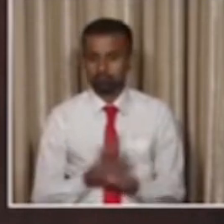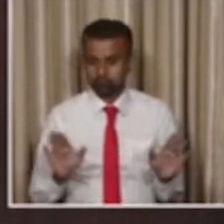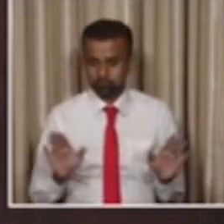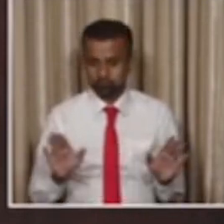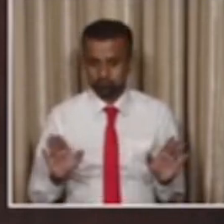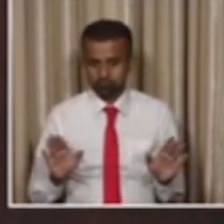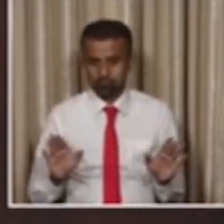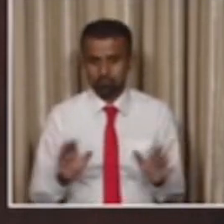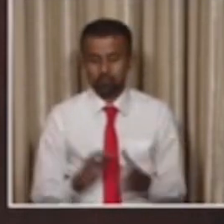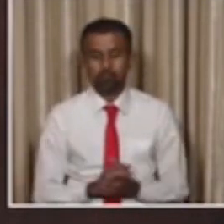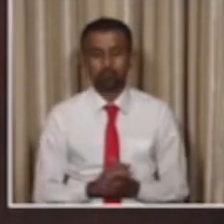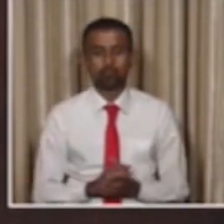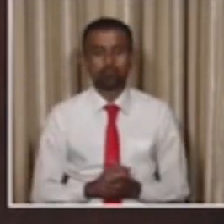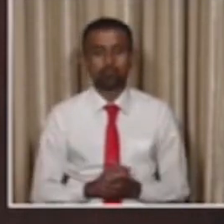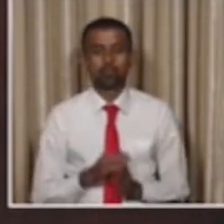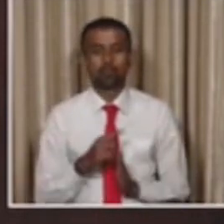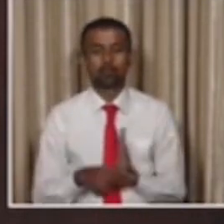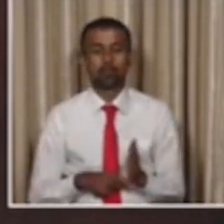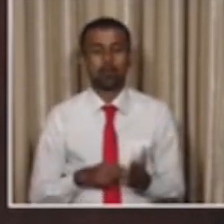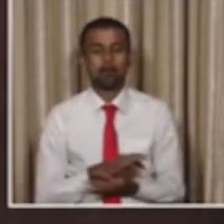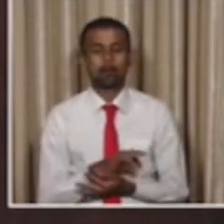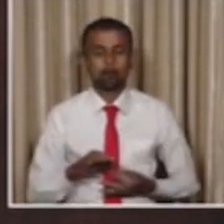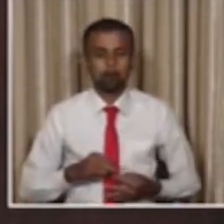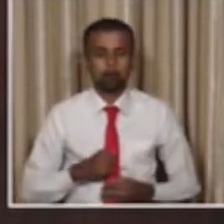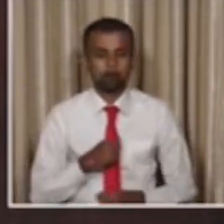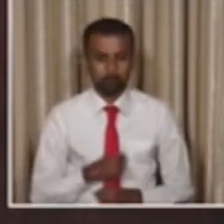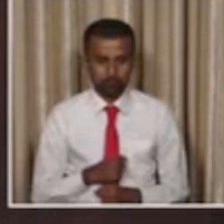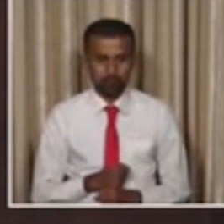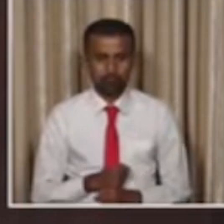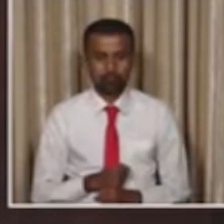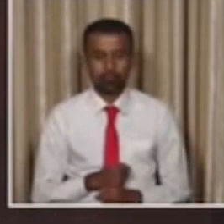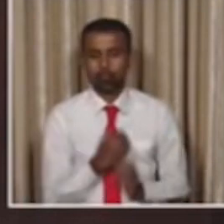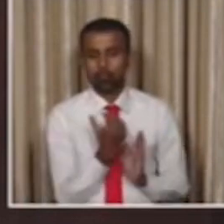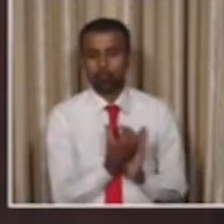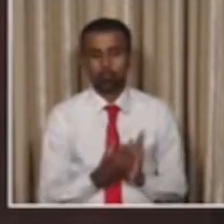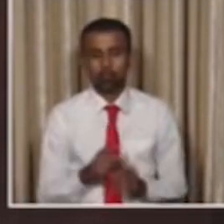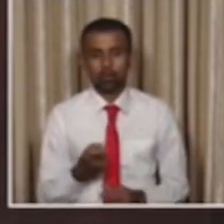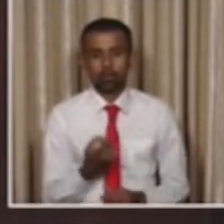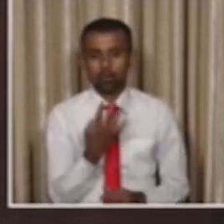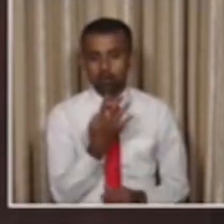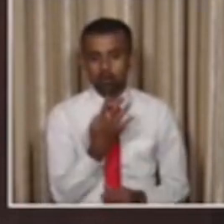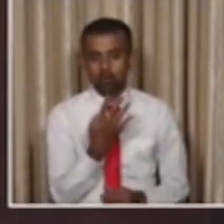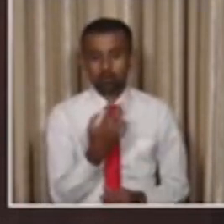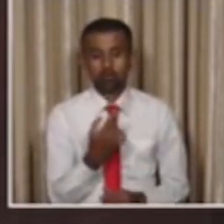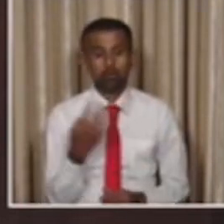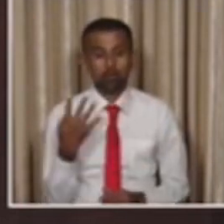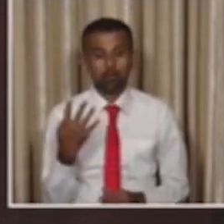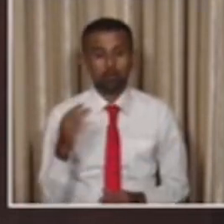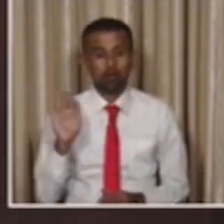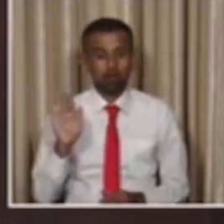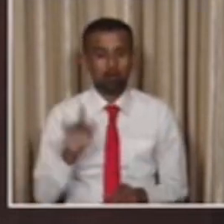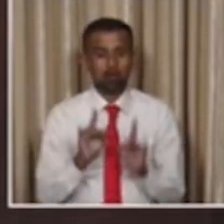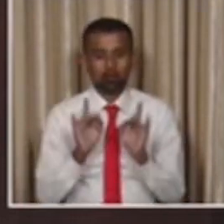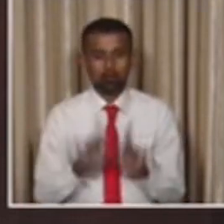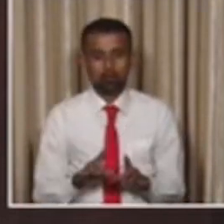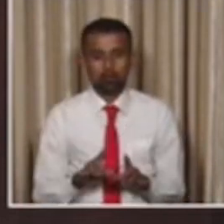මේ ප්‍රජා ශ්‍රී ලංකා ප්‍රජාතන්ත්‍ර සමාජවාදී ජනරජයේ ආණ්ඩු ක්‍රියාසාව 104 4 ආණුව